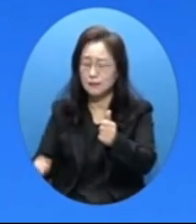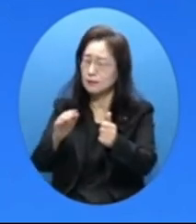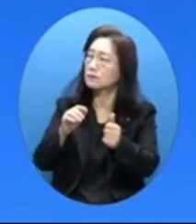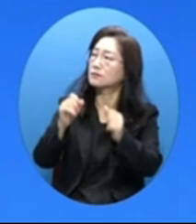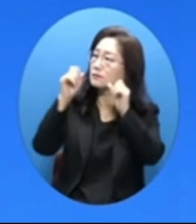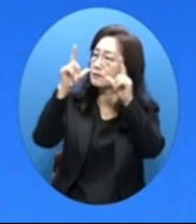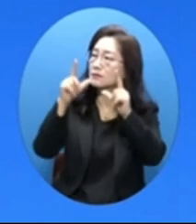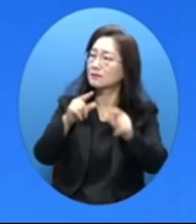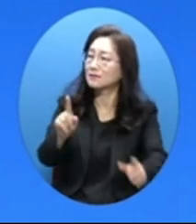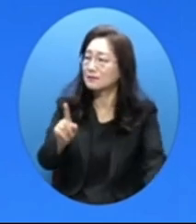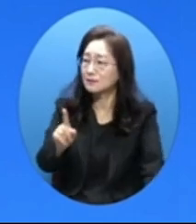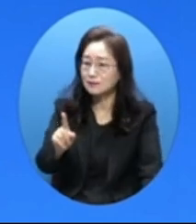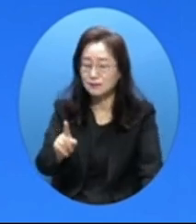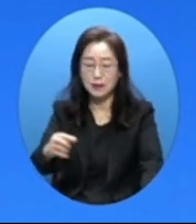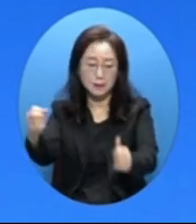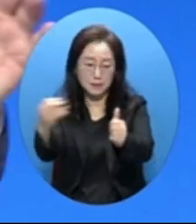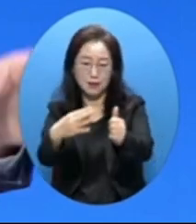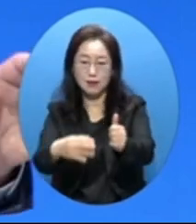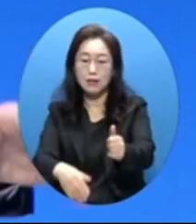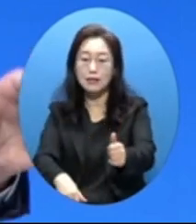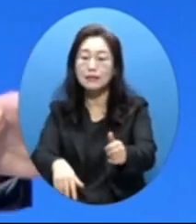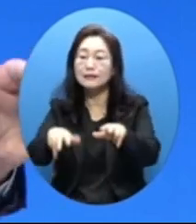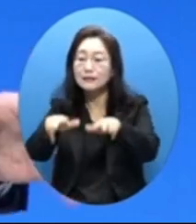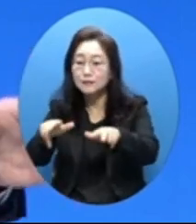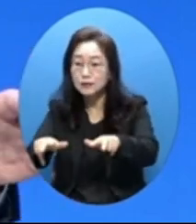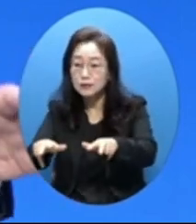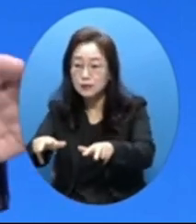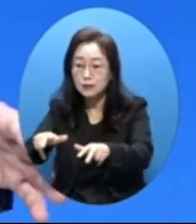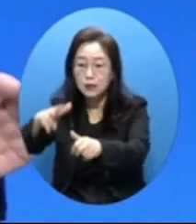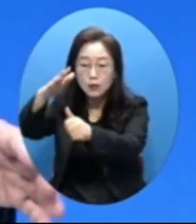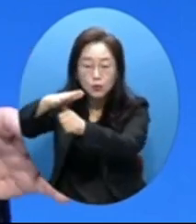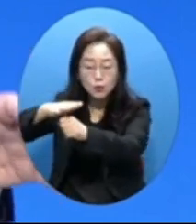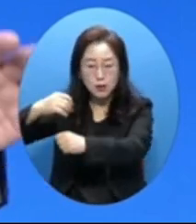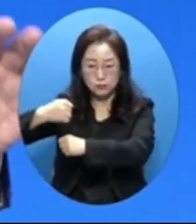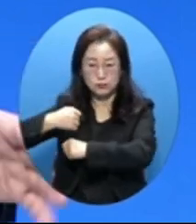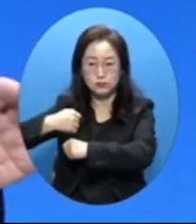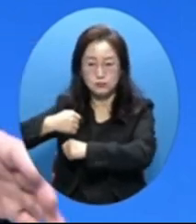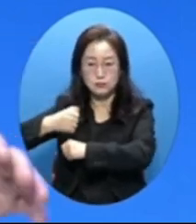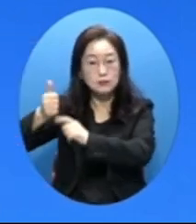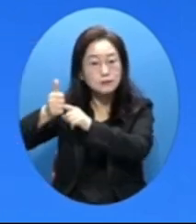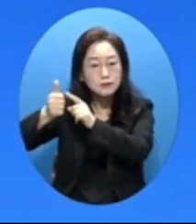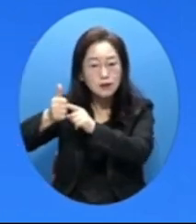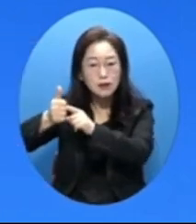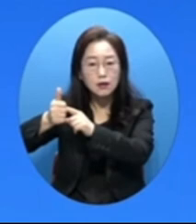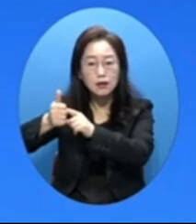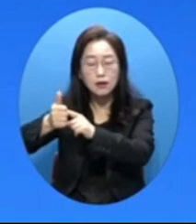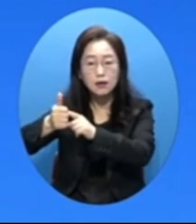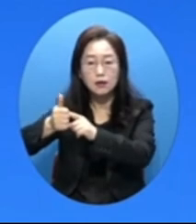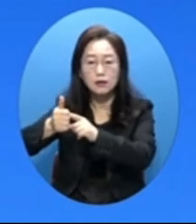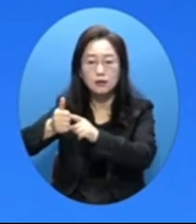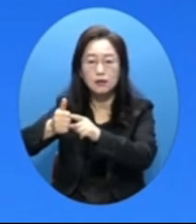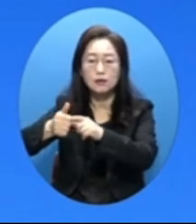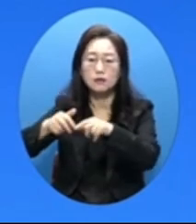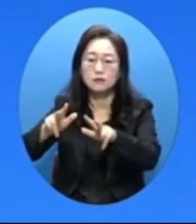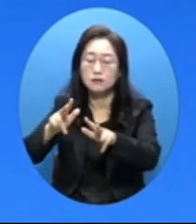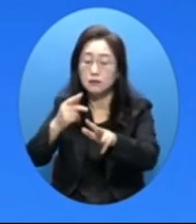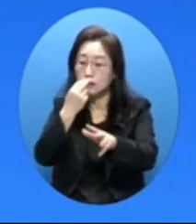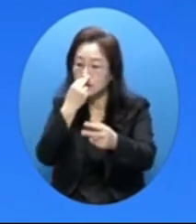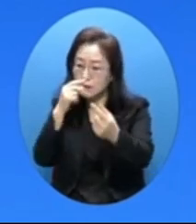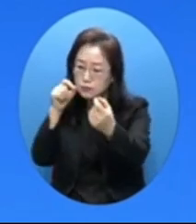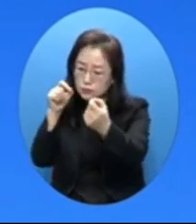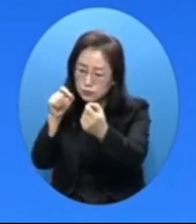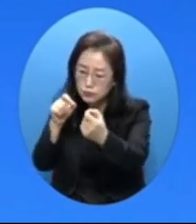눈을 떠 보니까 간수가 말하기를 지금 어린 소년 병사가 막 죽기